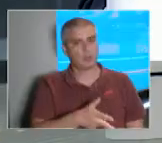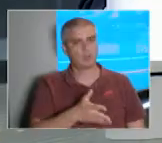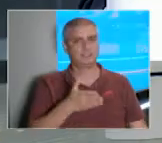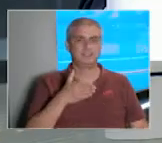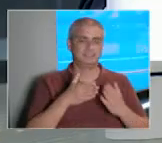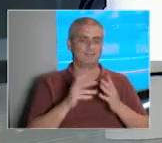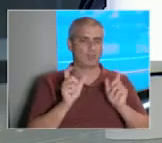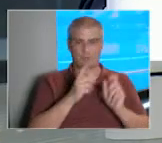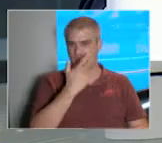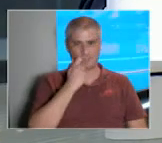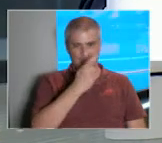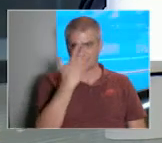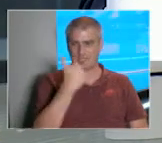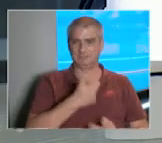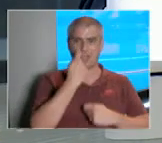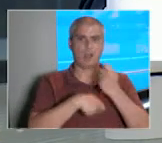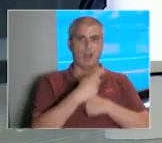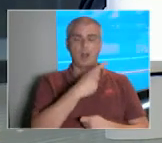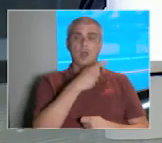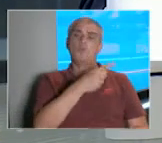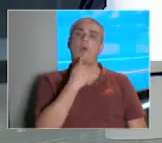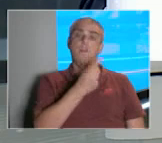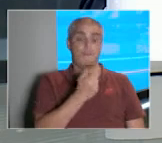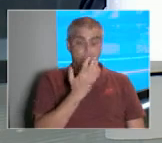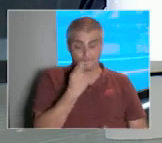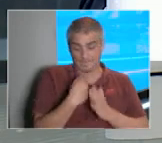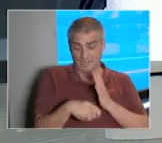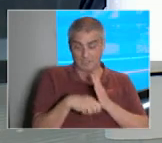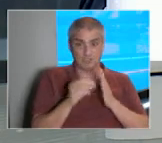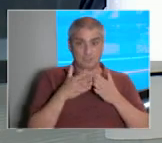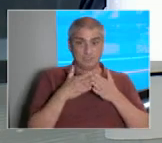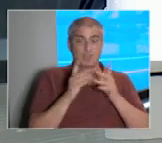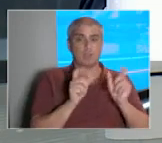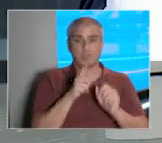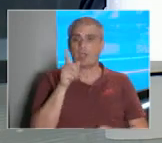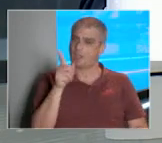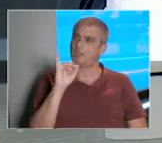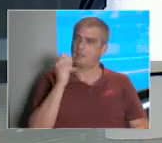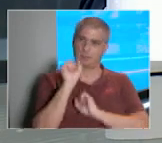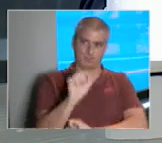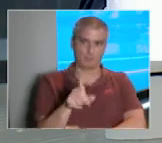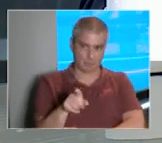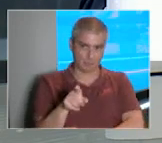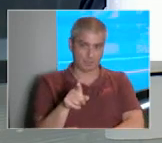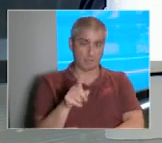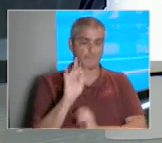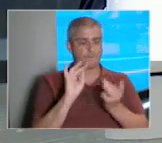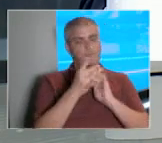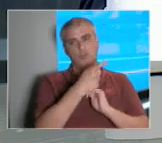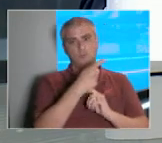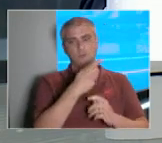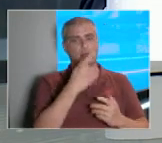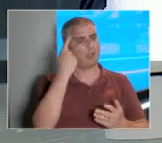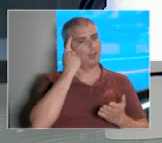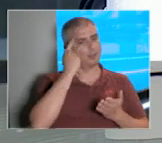המגן, שמענו מדרי שהיה שר כלכלה, שהוא אמר שברכש לספינות המגן, אתה דווקא תמכת, בניגוד נגיד